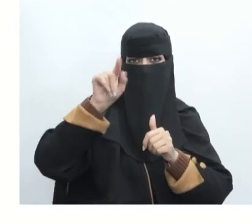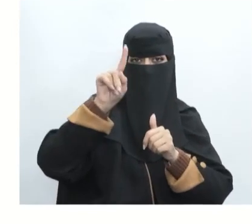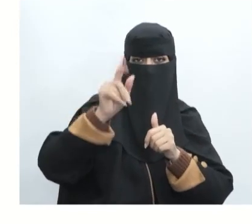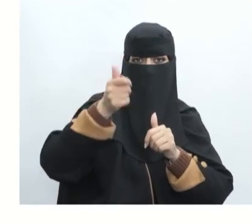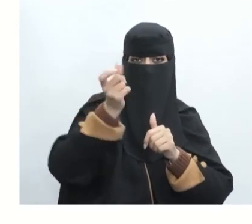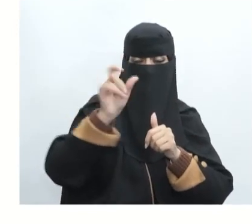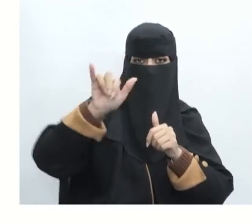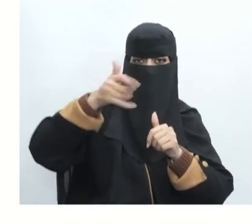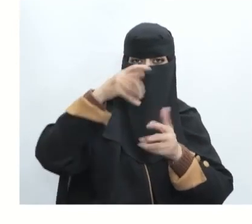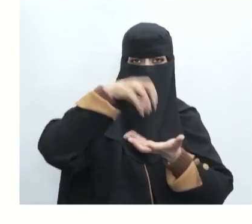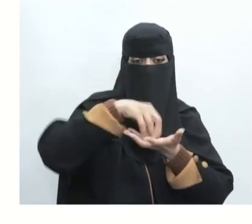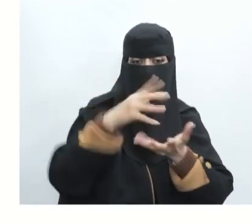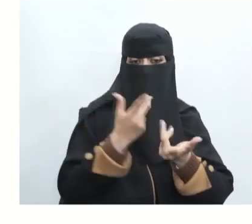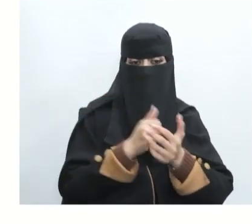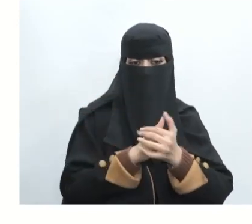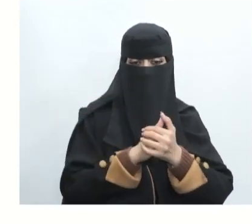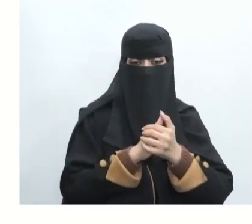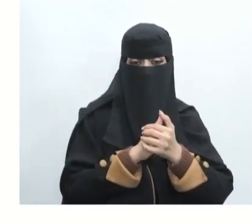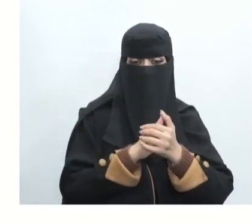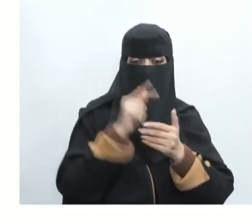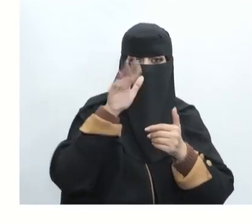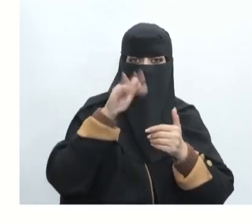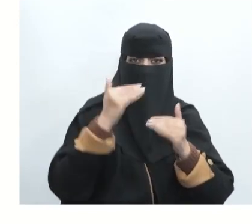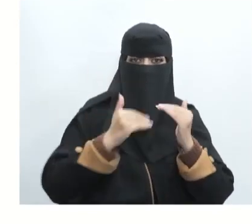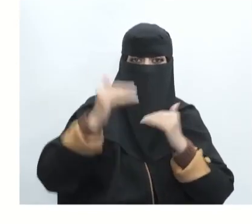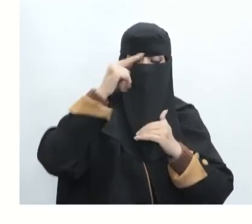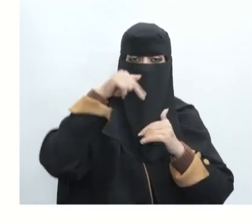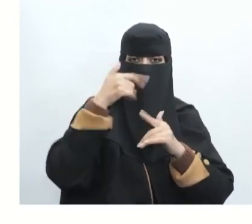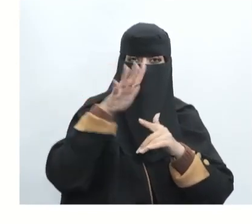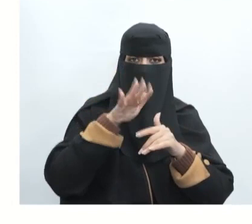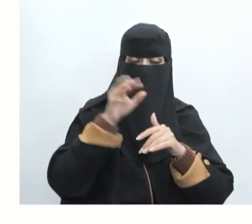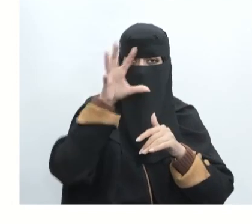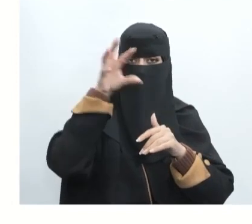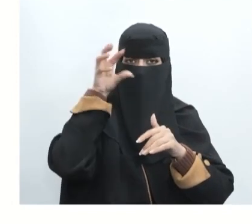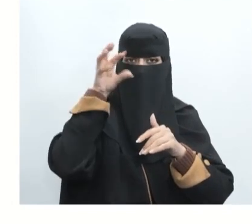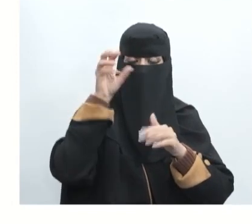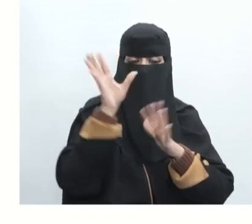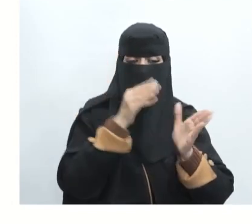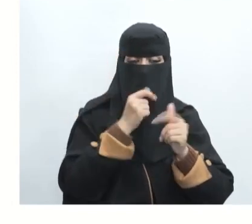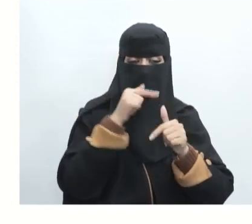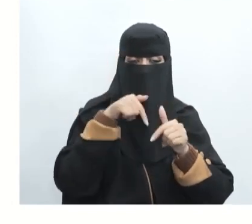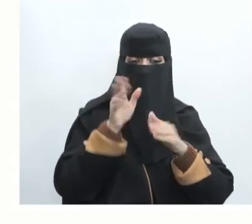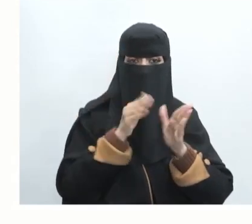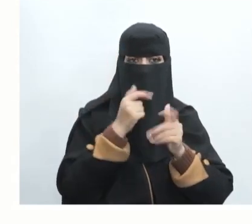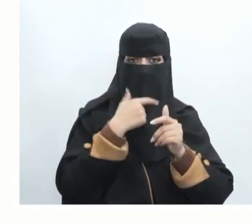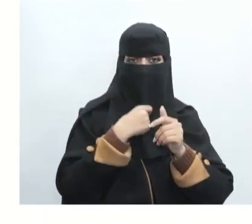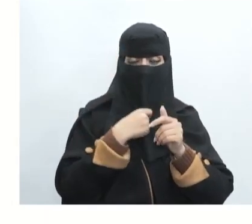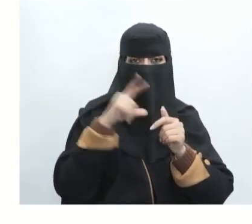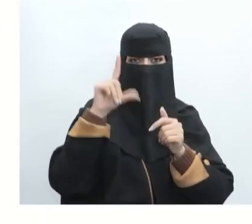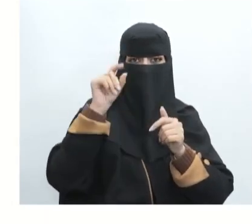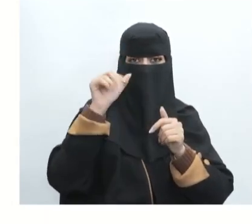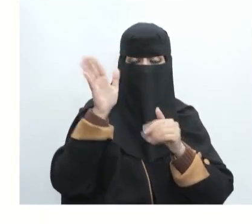اين موقع البانيا هي في ممتازين في قاره اوروبا في ممتازين